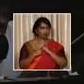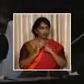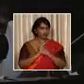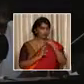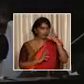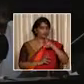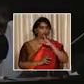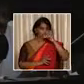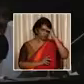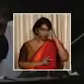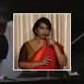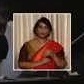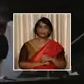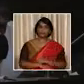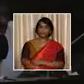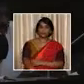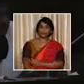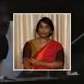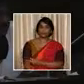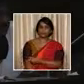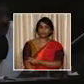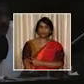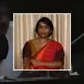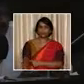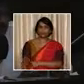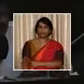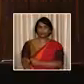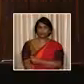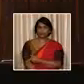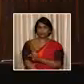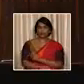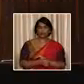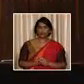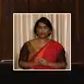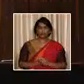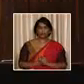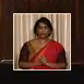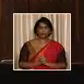நாட்டினுடைய இது இருக்கும் என்பதை பதிவு செய்து சுதா.